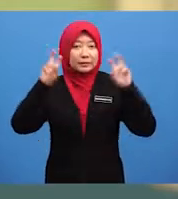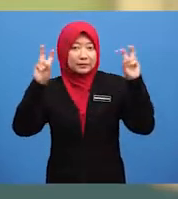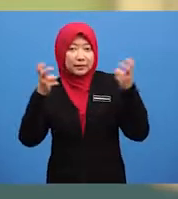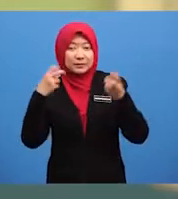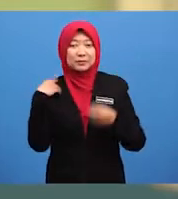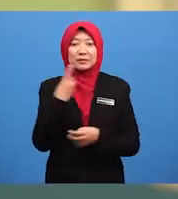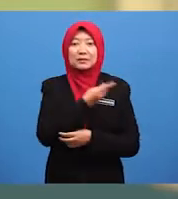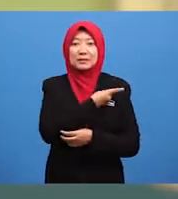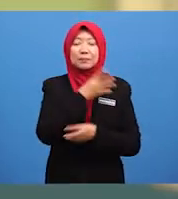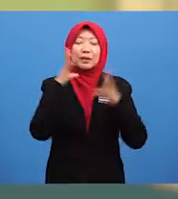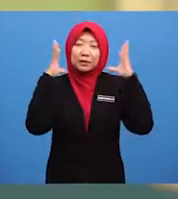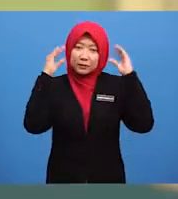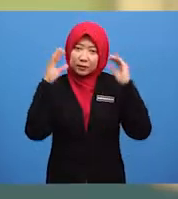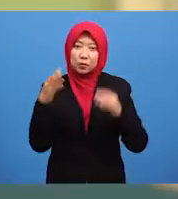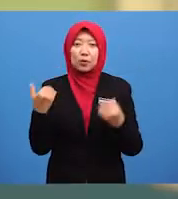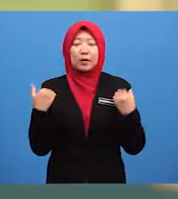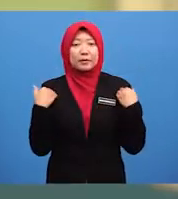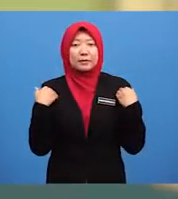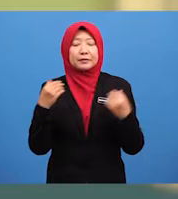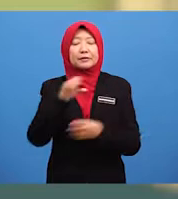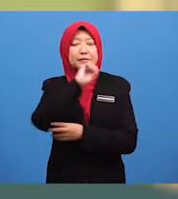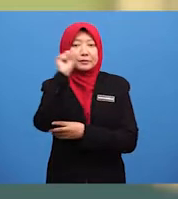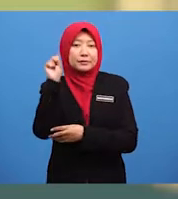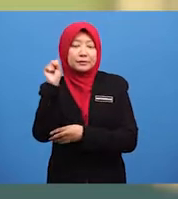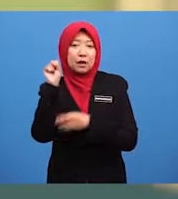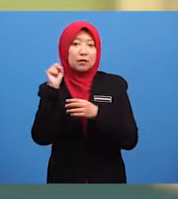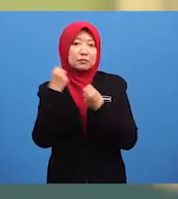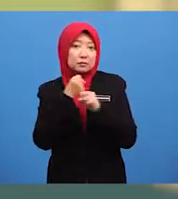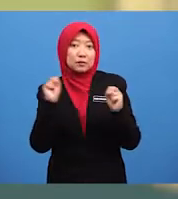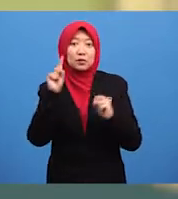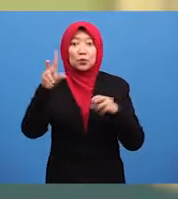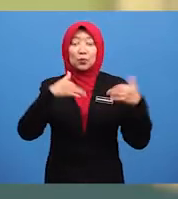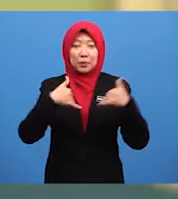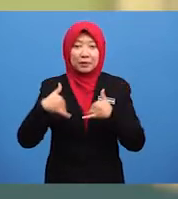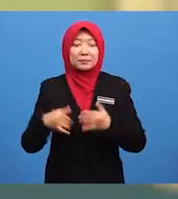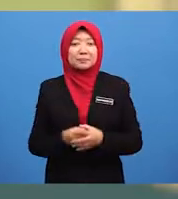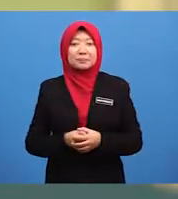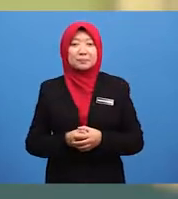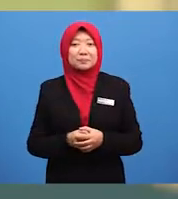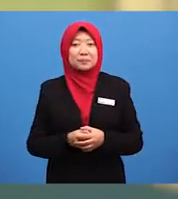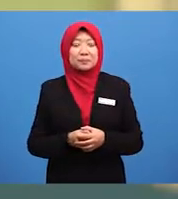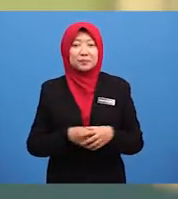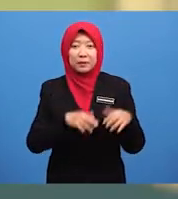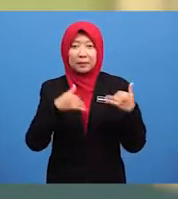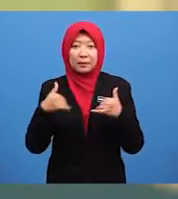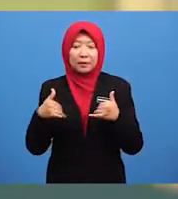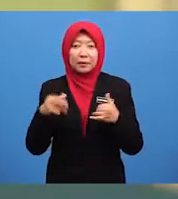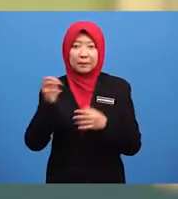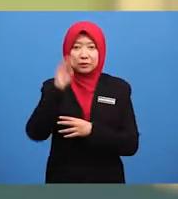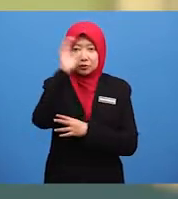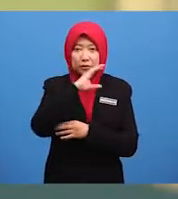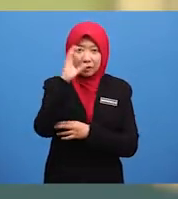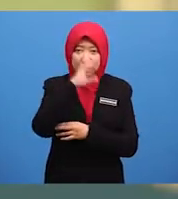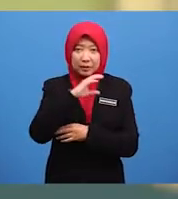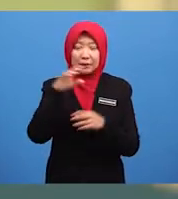kita. Cikgu ada sediakan satu permainan, iaitu permainan